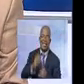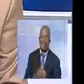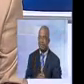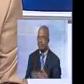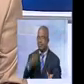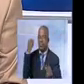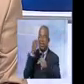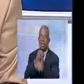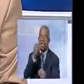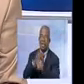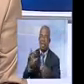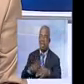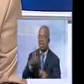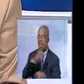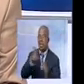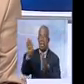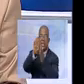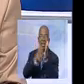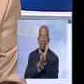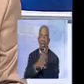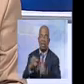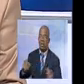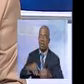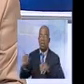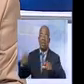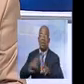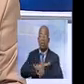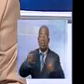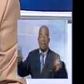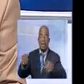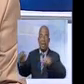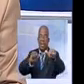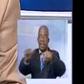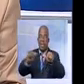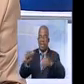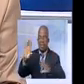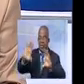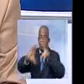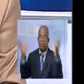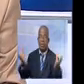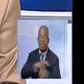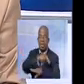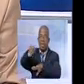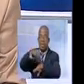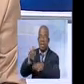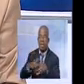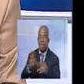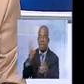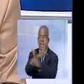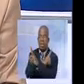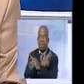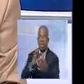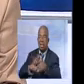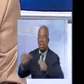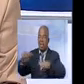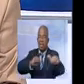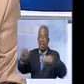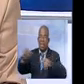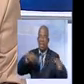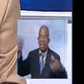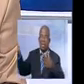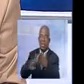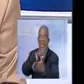Les travaux de l'atelier bilan du plan d'action 2012-2014 du Comité national de surveillance des actions de